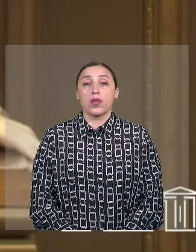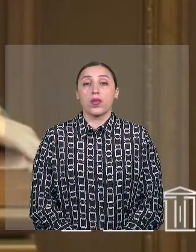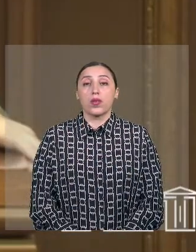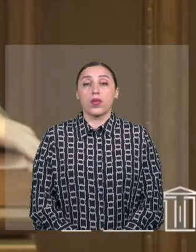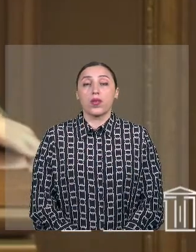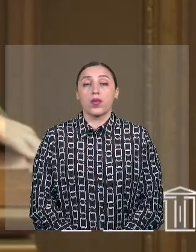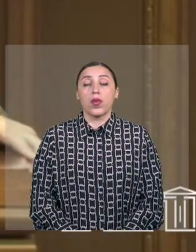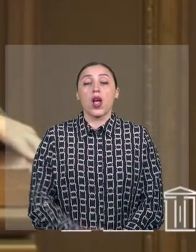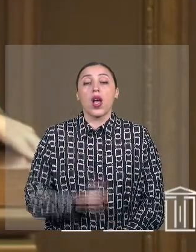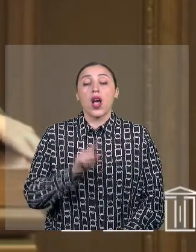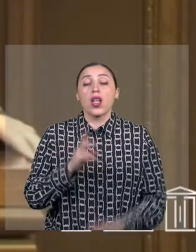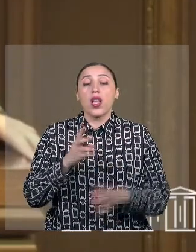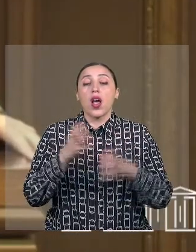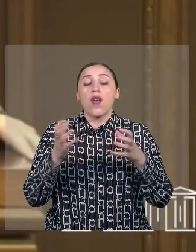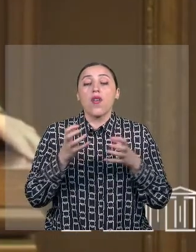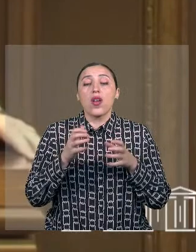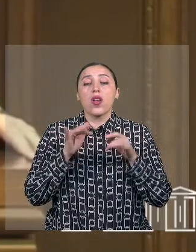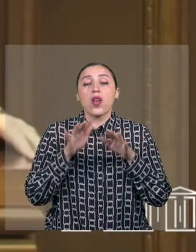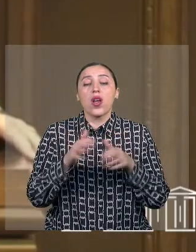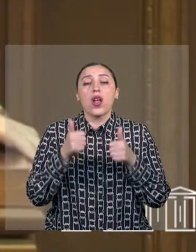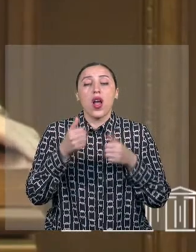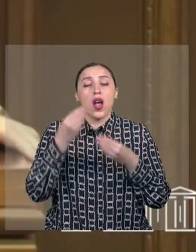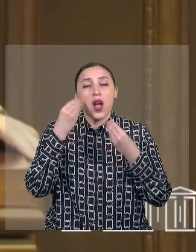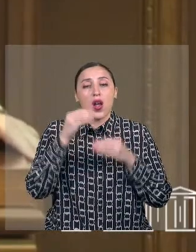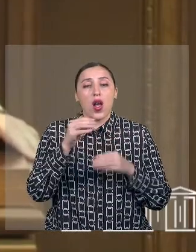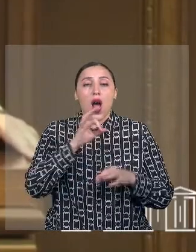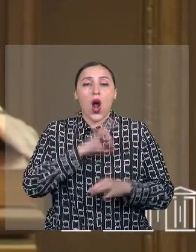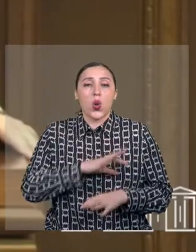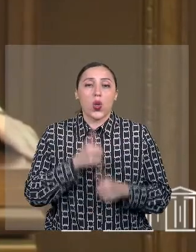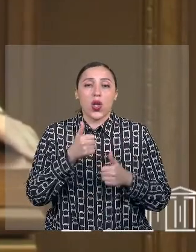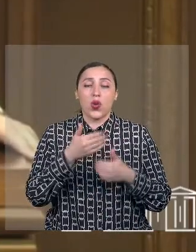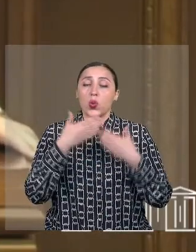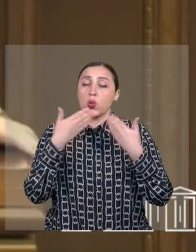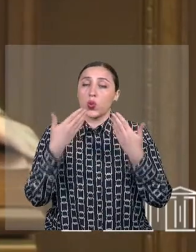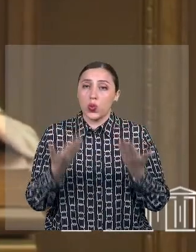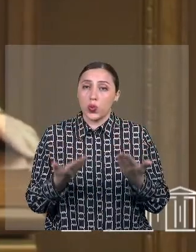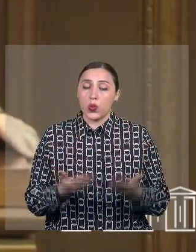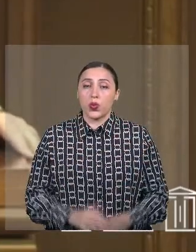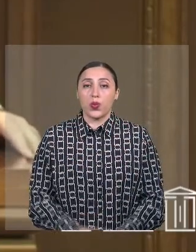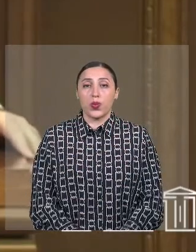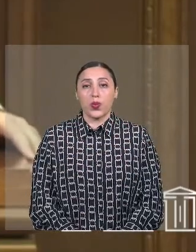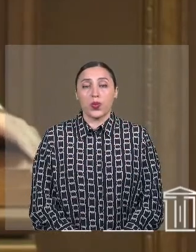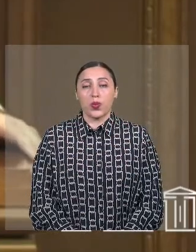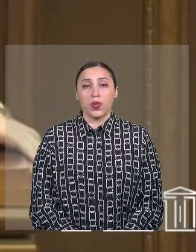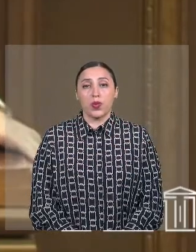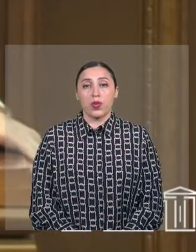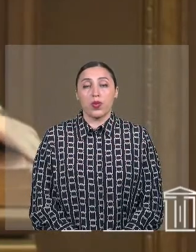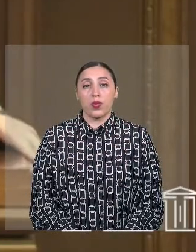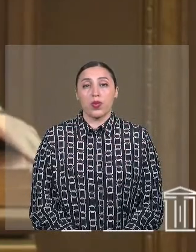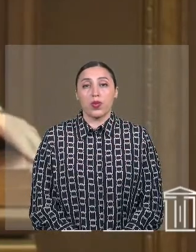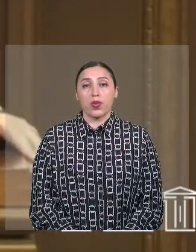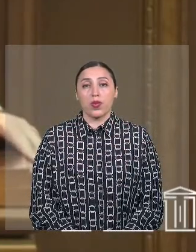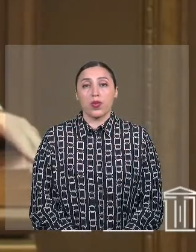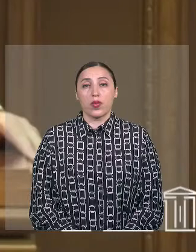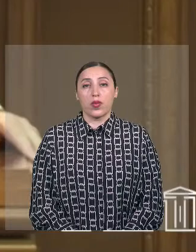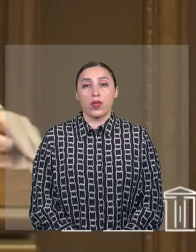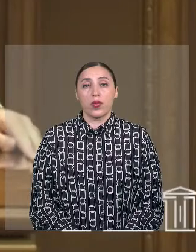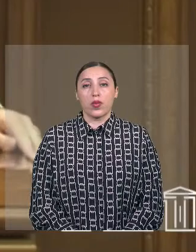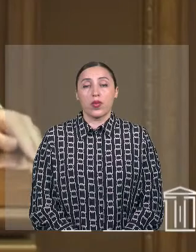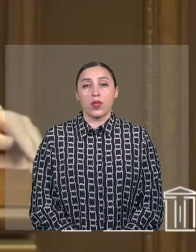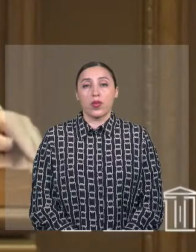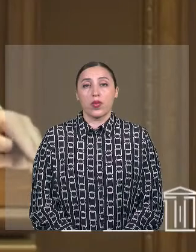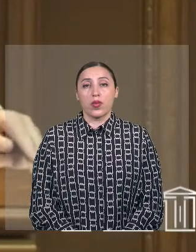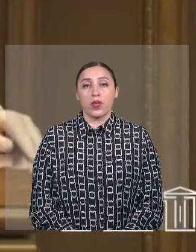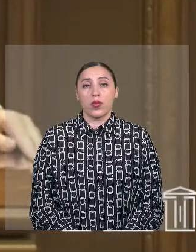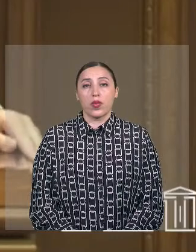ակնհայտորեն չի գործում բավարար արդյունավետությամբ։ Եվ այս առումով իհարկե